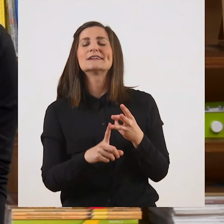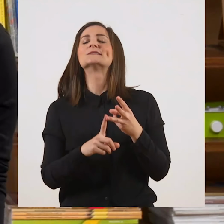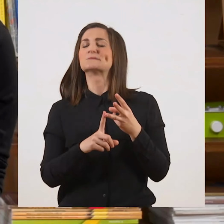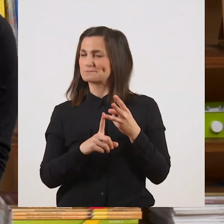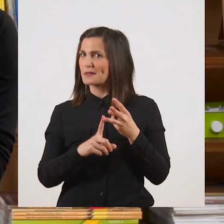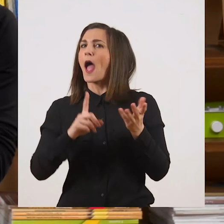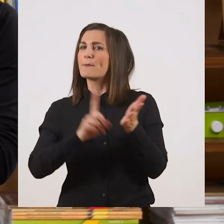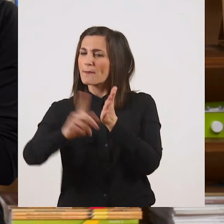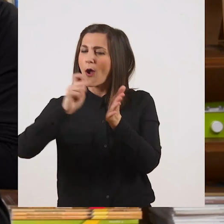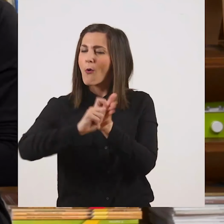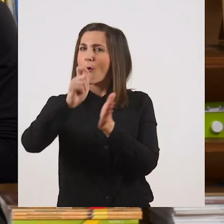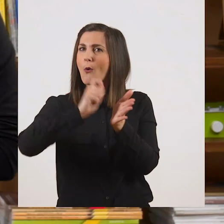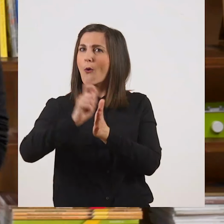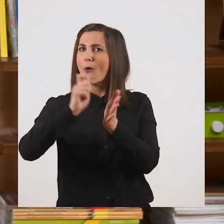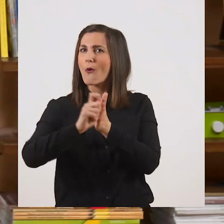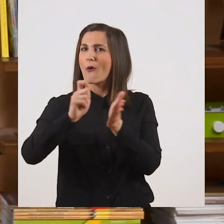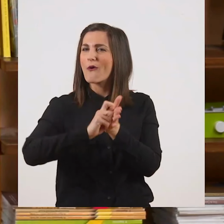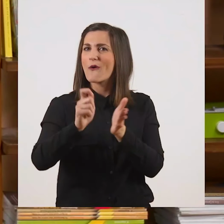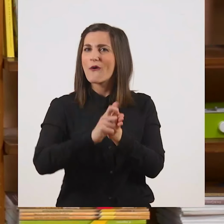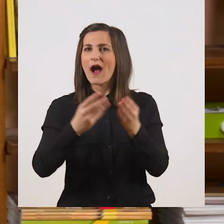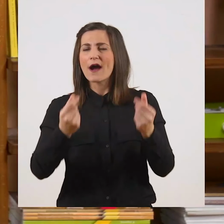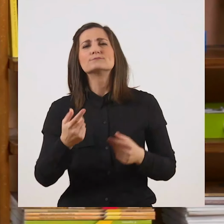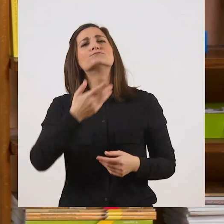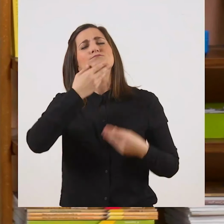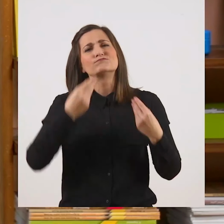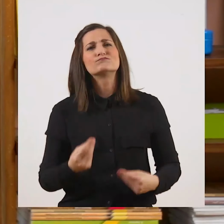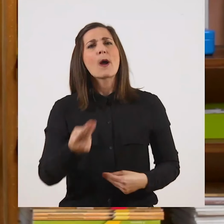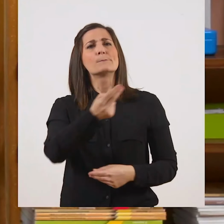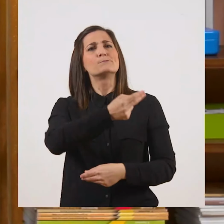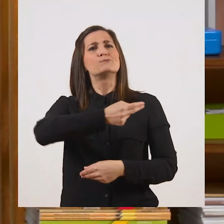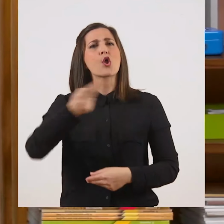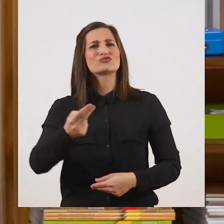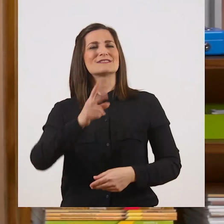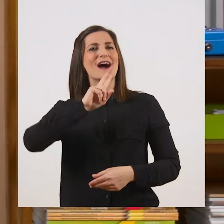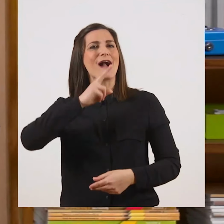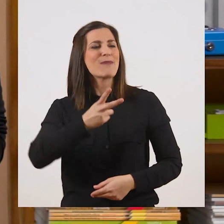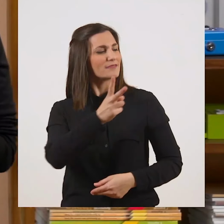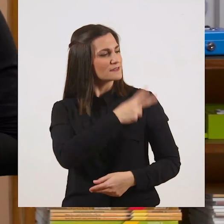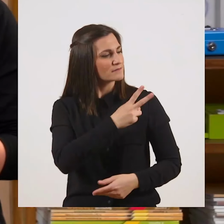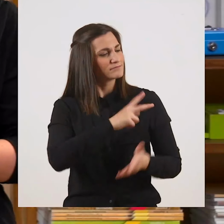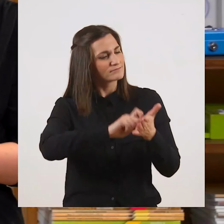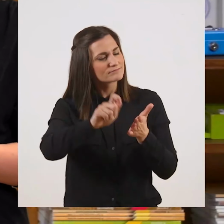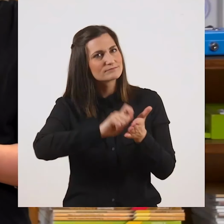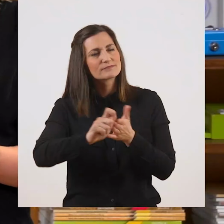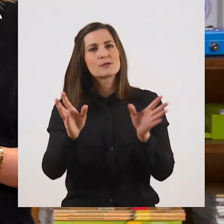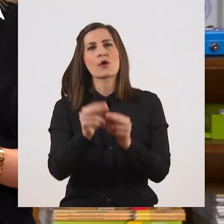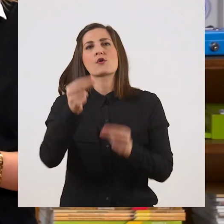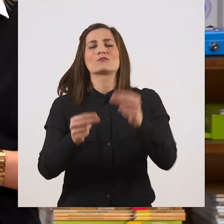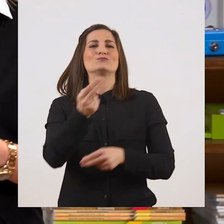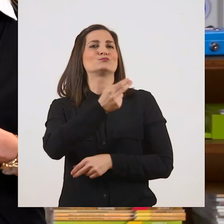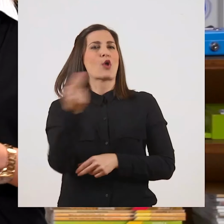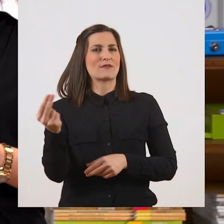τώρα θα γίνουμε και λογοτέχνες. Θα γράψουμε με λόγια μια ωραία πρόταση, μια σωστή απάντηση για το πρόβλημά μας. Το βλέπουμε στη